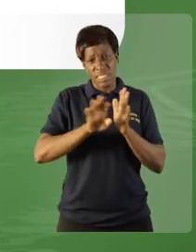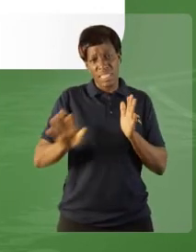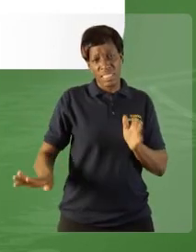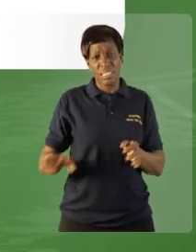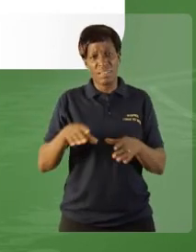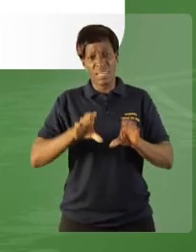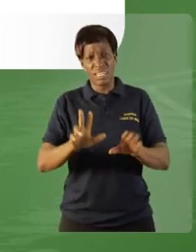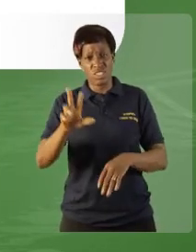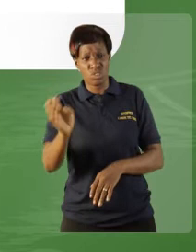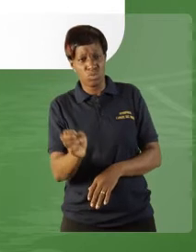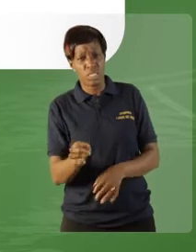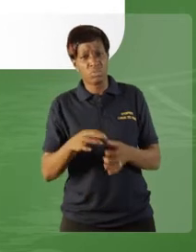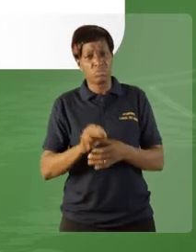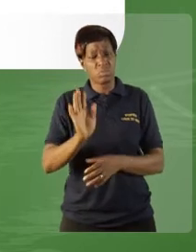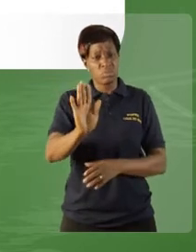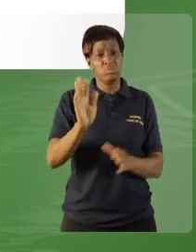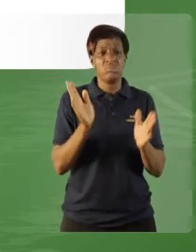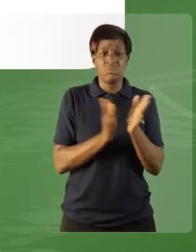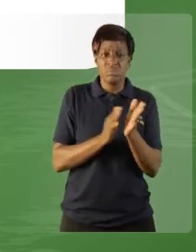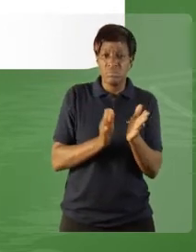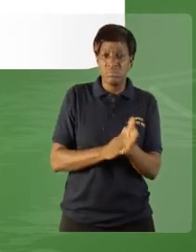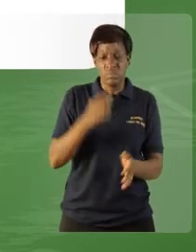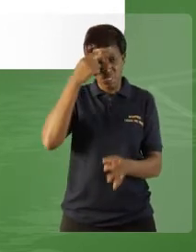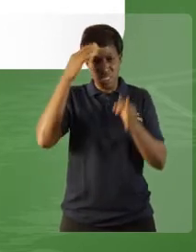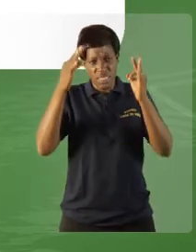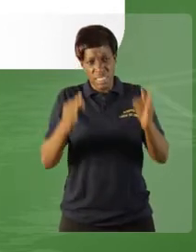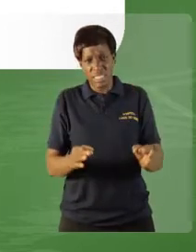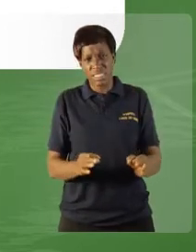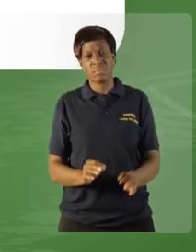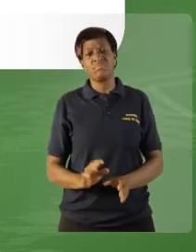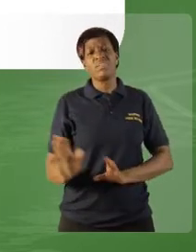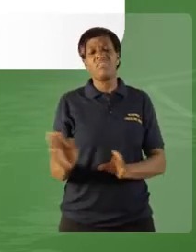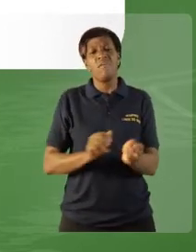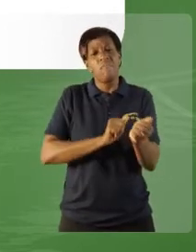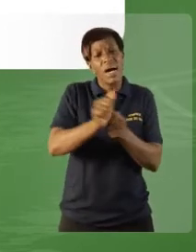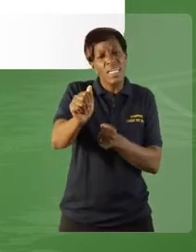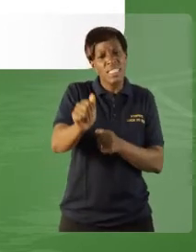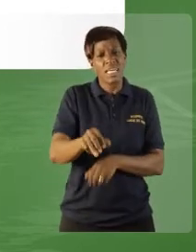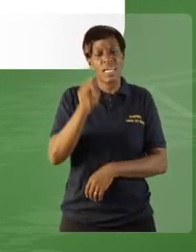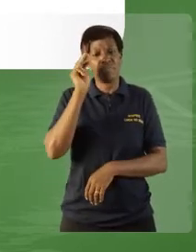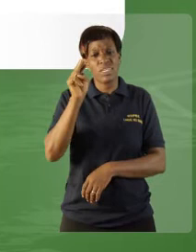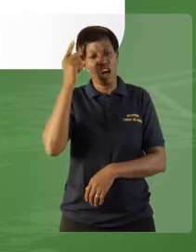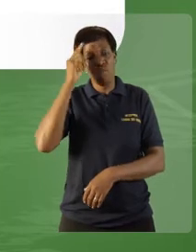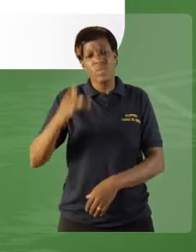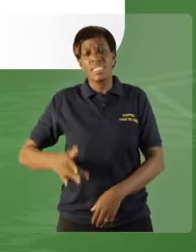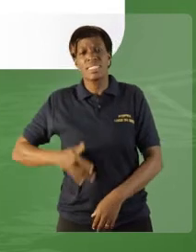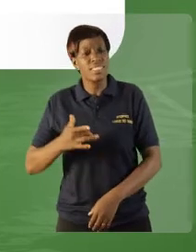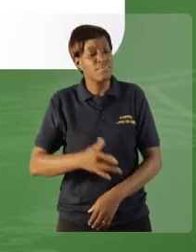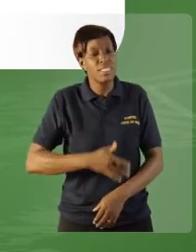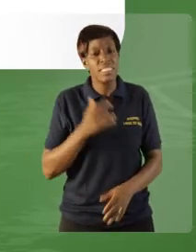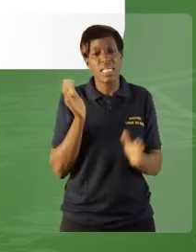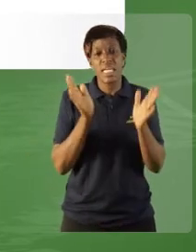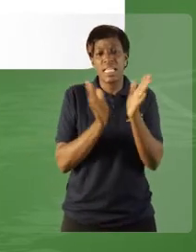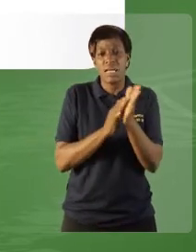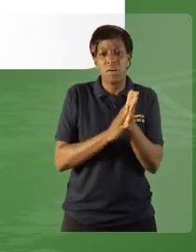de 3e de votre établissement décident de faire passer un message pour sensibiliser l'école et